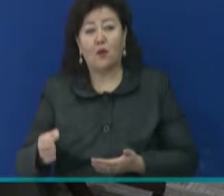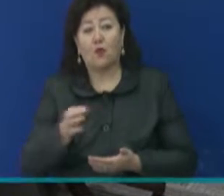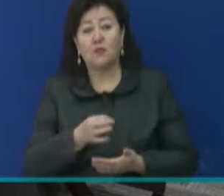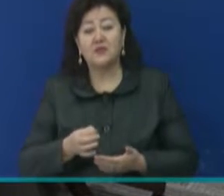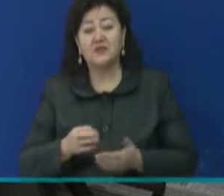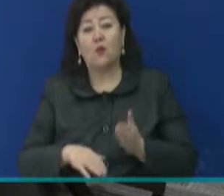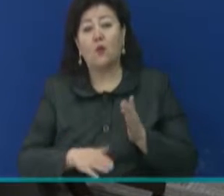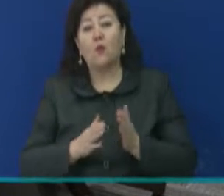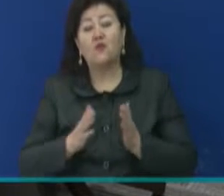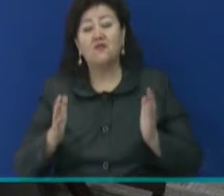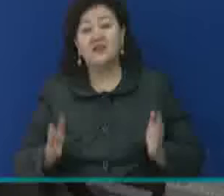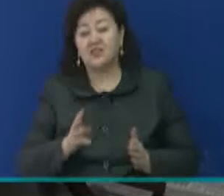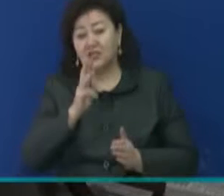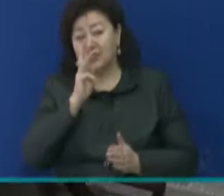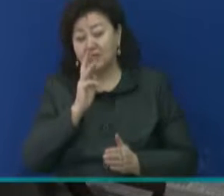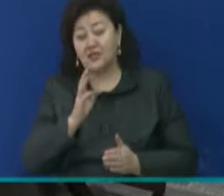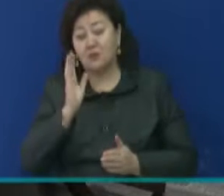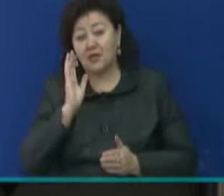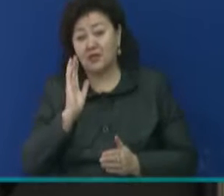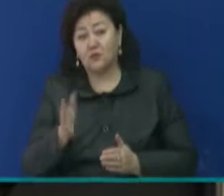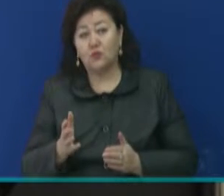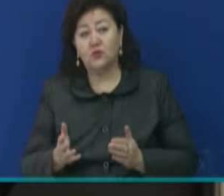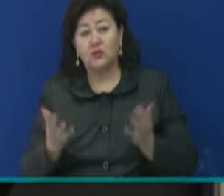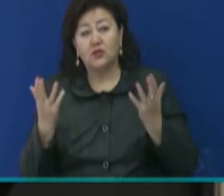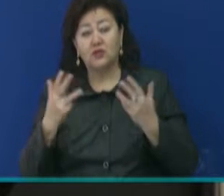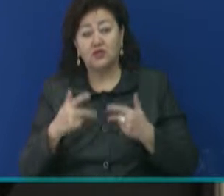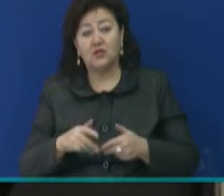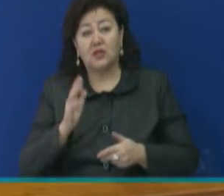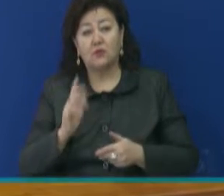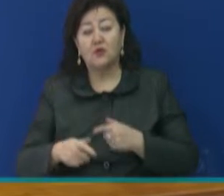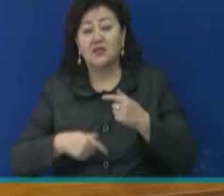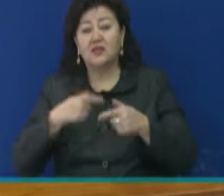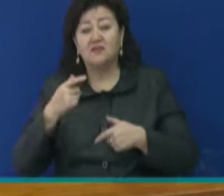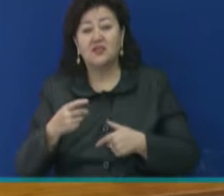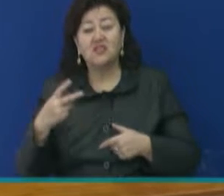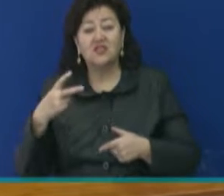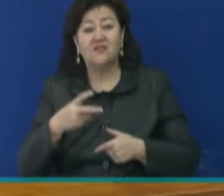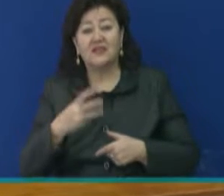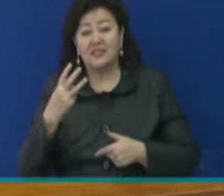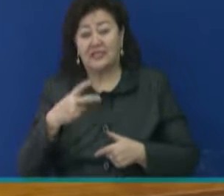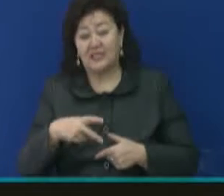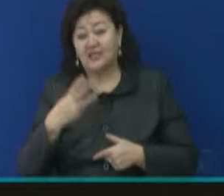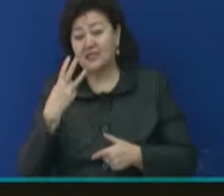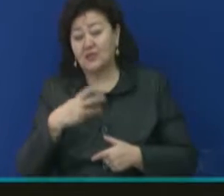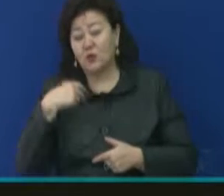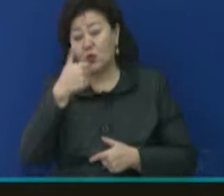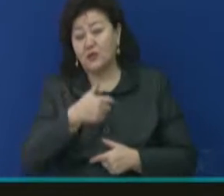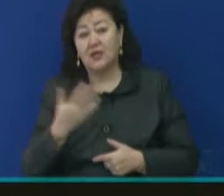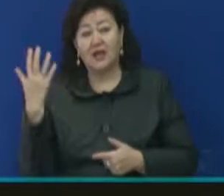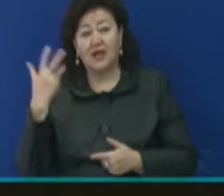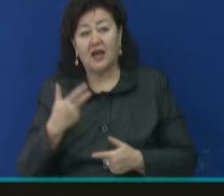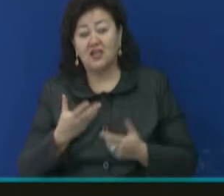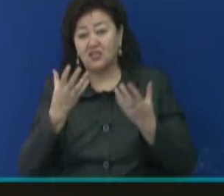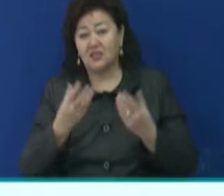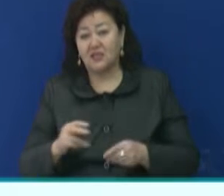платы водителем будут производиться пере субсидии на 2023 год также По его словам Ежедневно